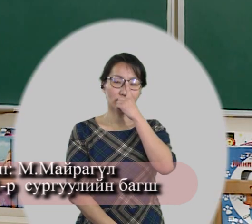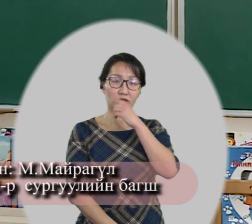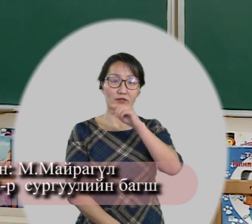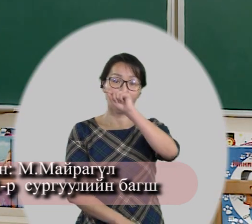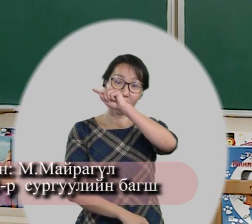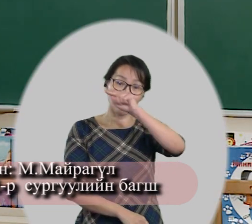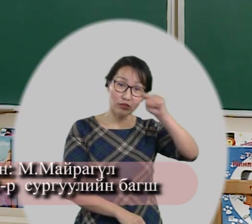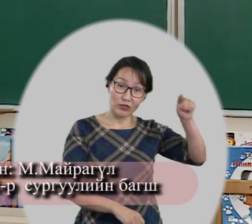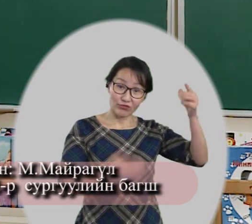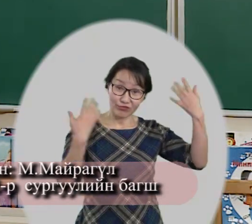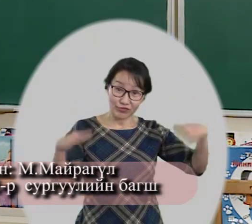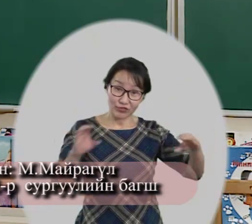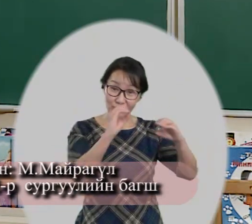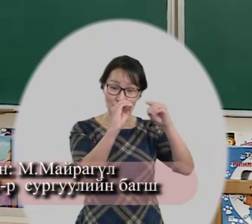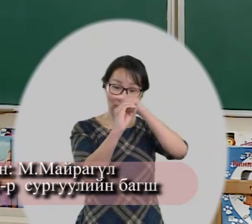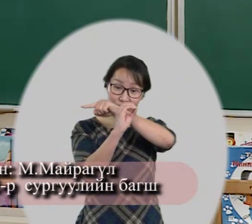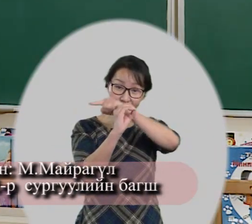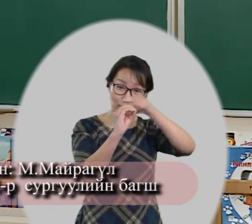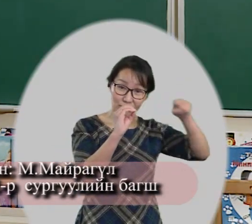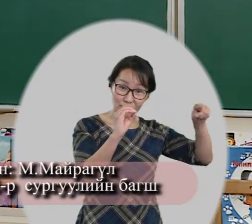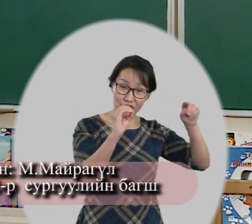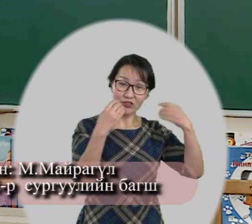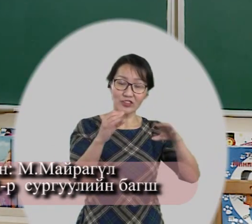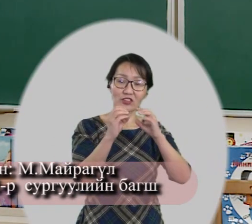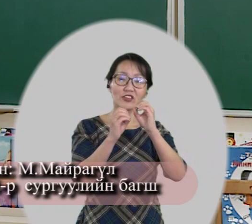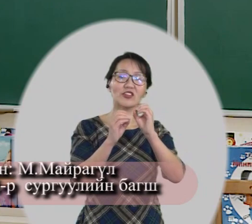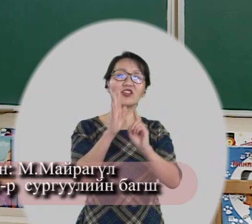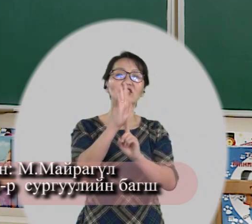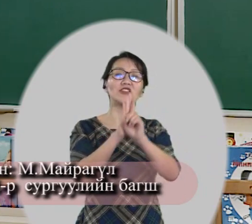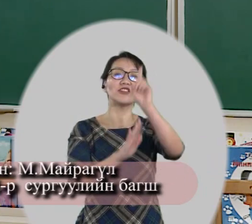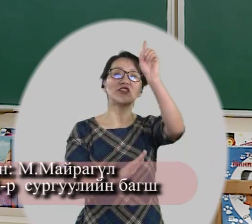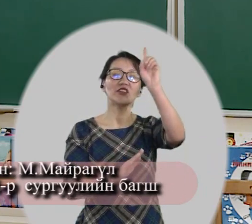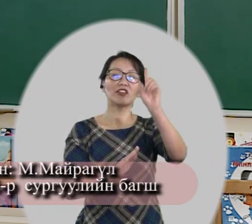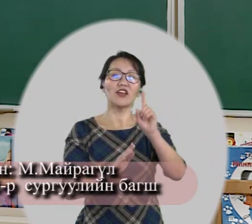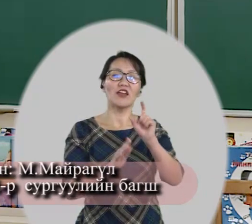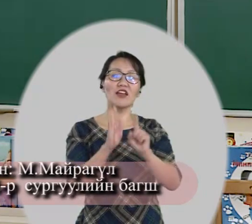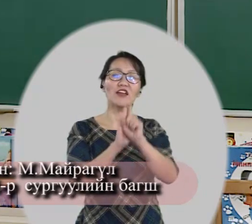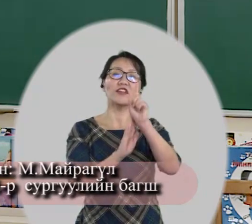Сан түзуін сызған болсақ, сан түзуінің бастапқы 0 нүктесін белгілеп,